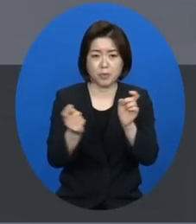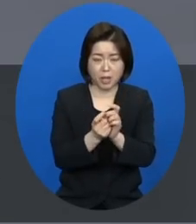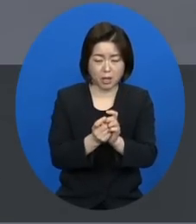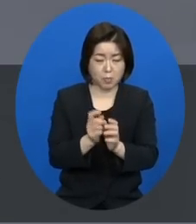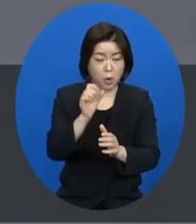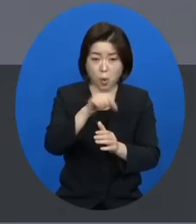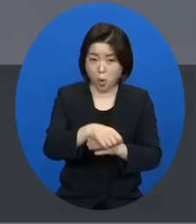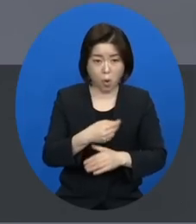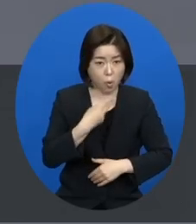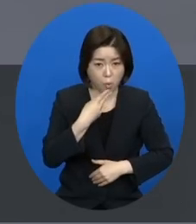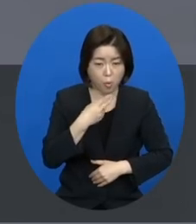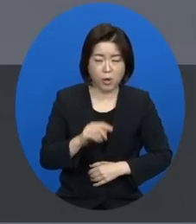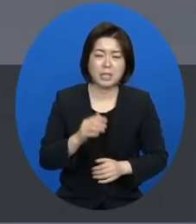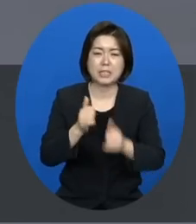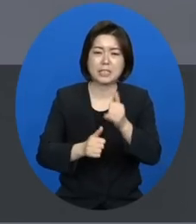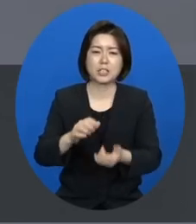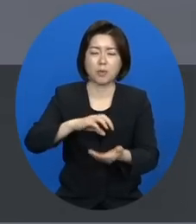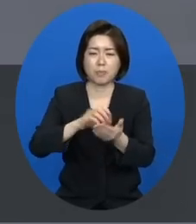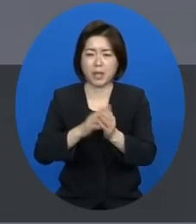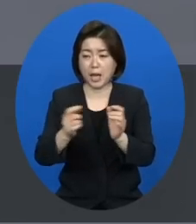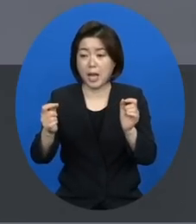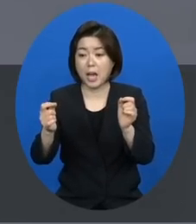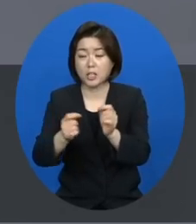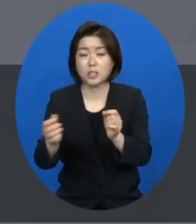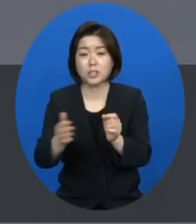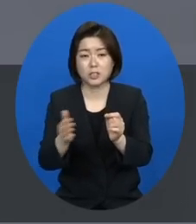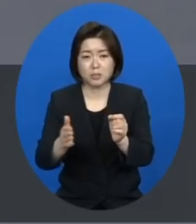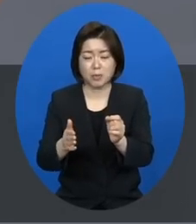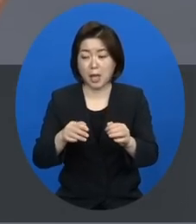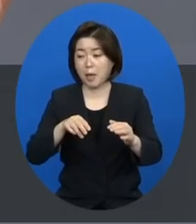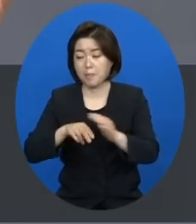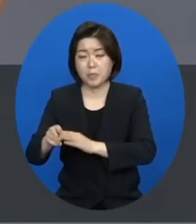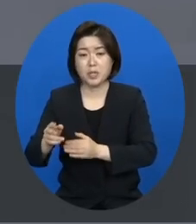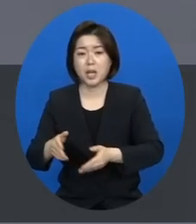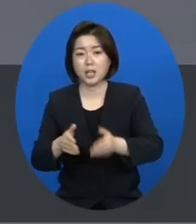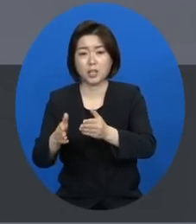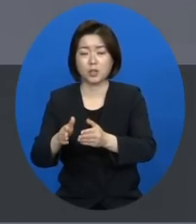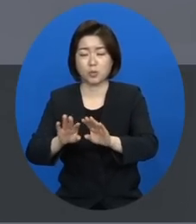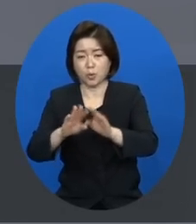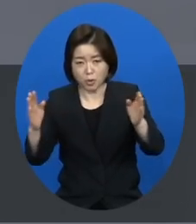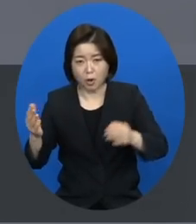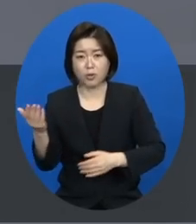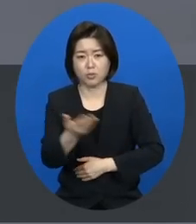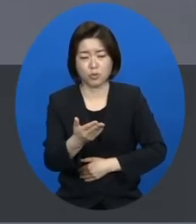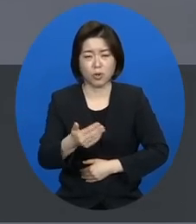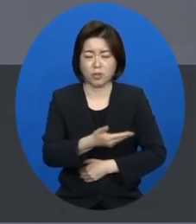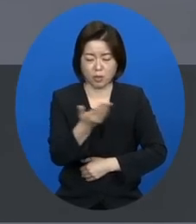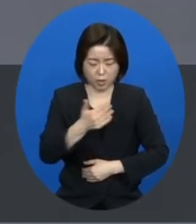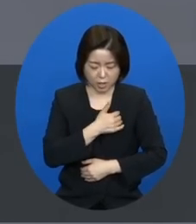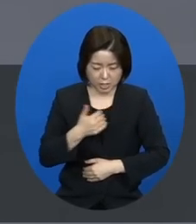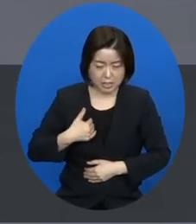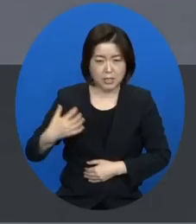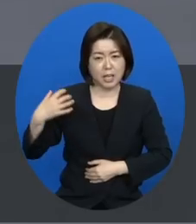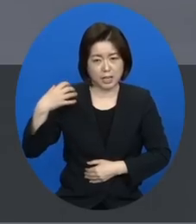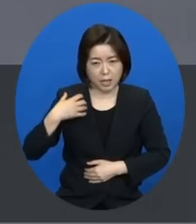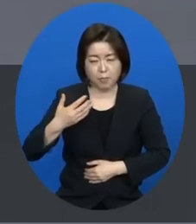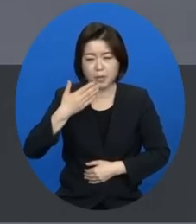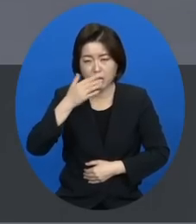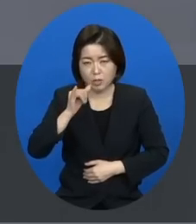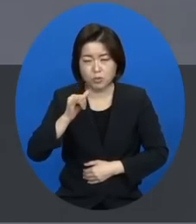허락하지 아니하시고 시험 당할 지음에 또한 피할 길을 내사 너희로 능히